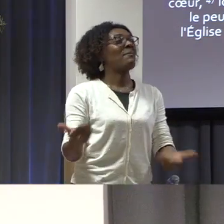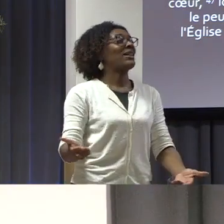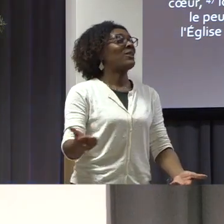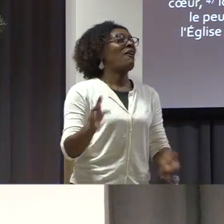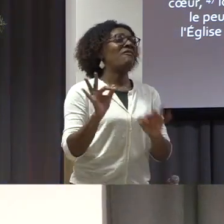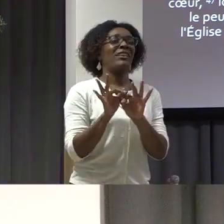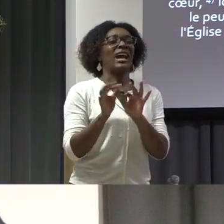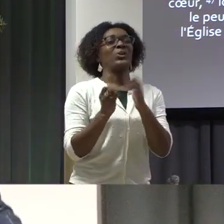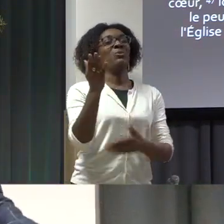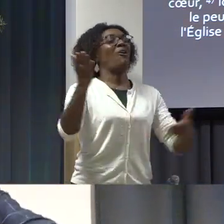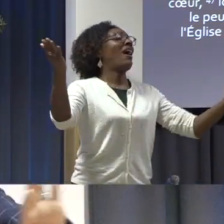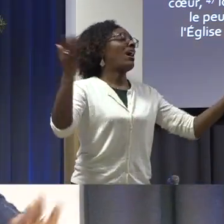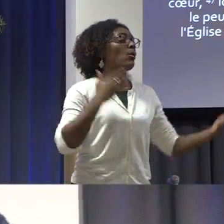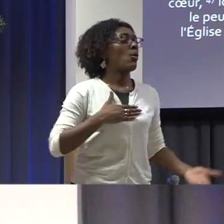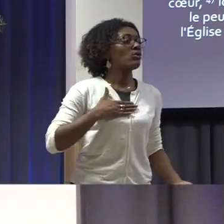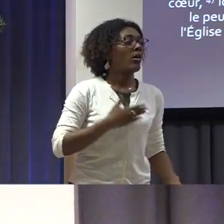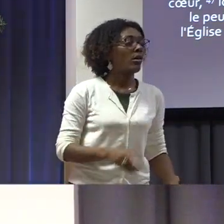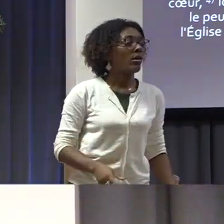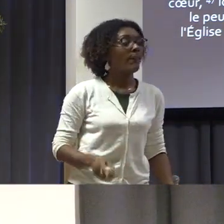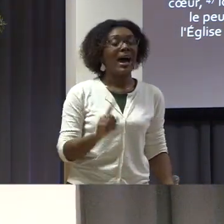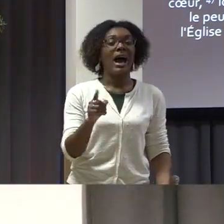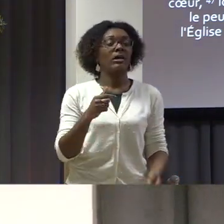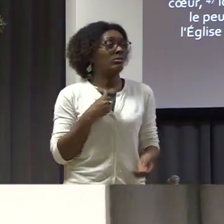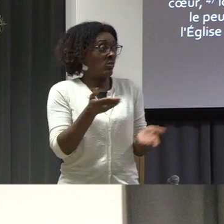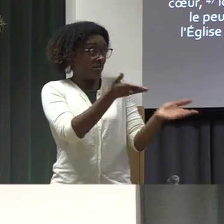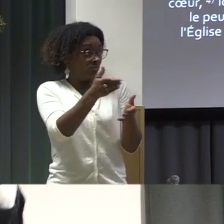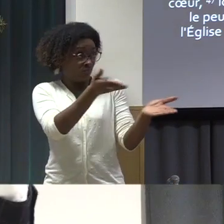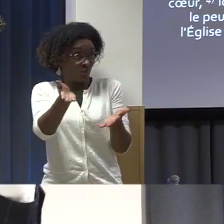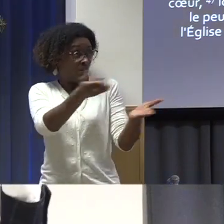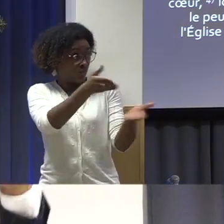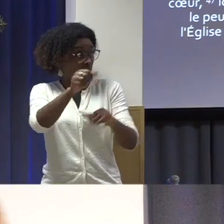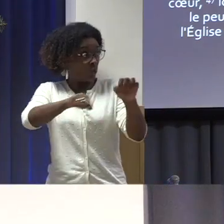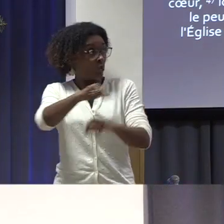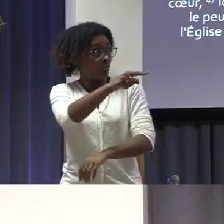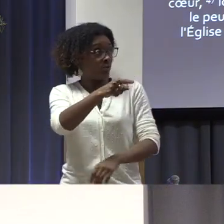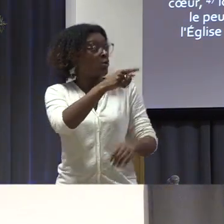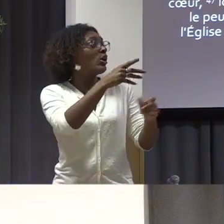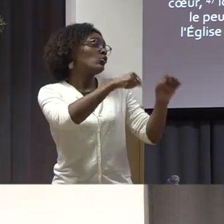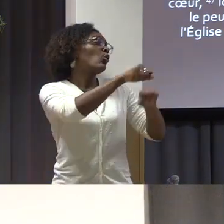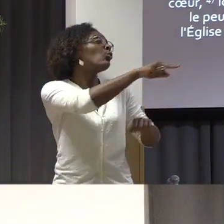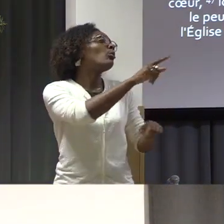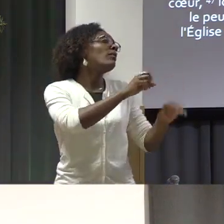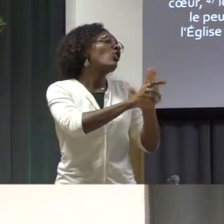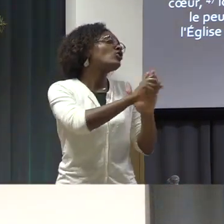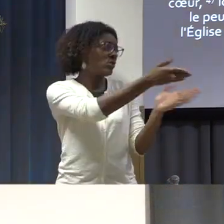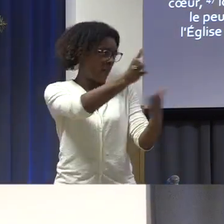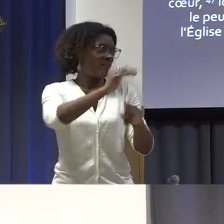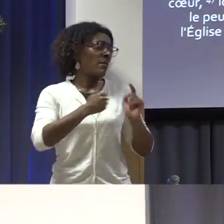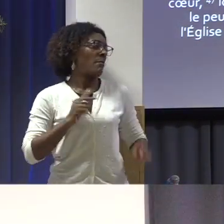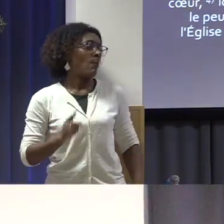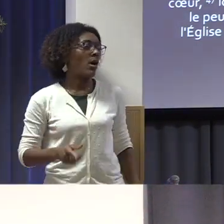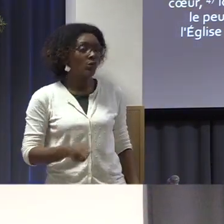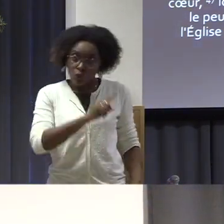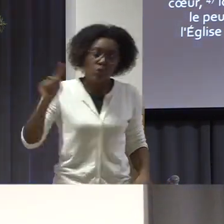qu'il est là plutôt que de reléguer cela à quelques groupes de personnes que nous appelons les gens chargés de l'évangélisation toute l'église est